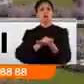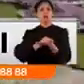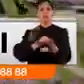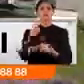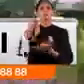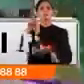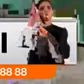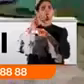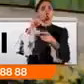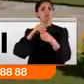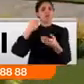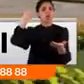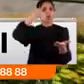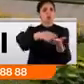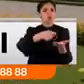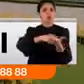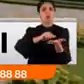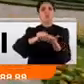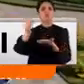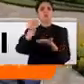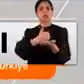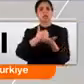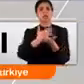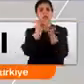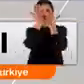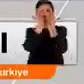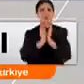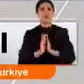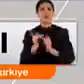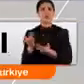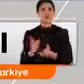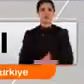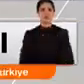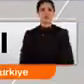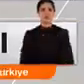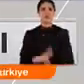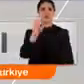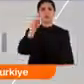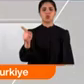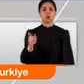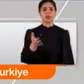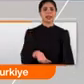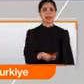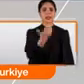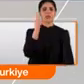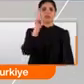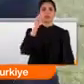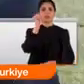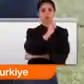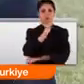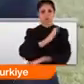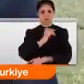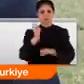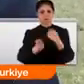hayal uğruna yatırdılar ama tüm yatırımları uçtu gitti. 3 tane kepçe, 20 tane de kamyon vardı, çalışıyorlardı.